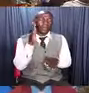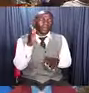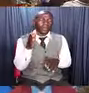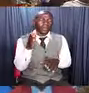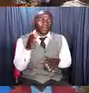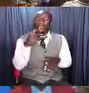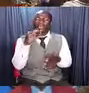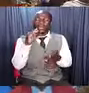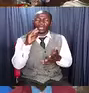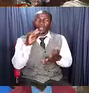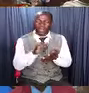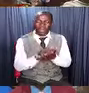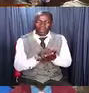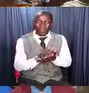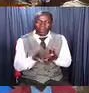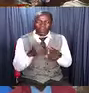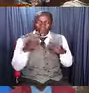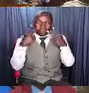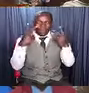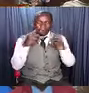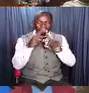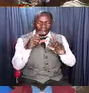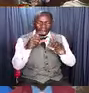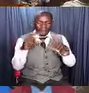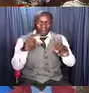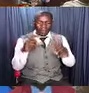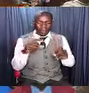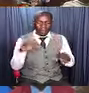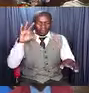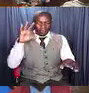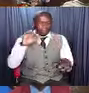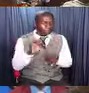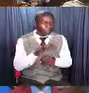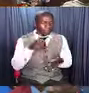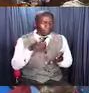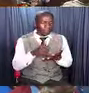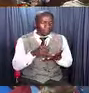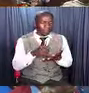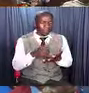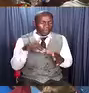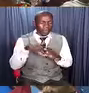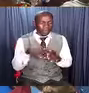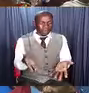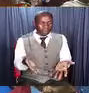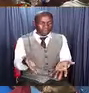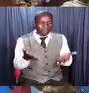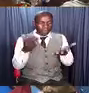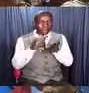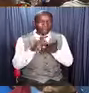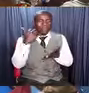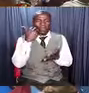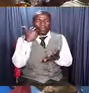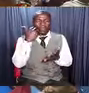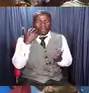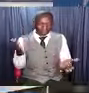founder mother. Ulisema. You say. Utalitazama neno lako. You look at your word. Na ulitimize. And fulfill it. Timiza neno lako umuinue. So that your name can